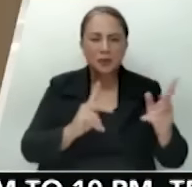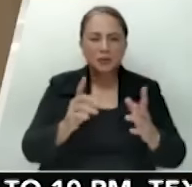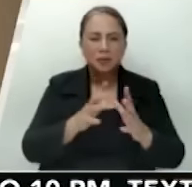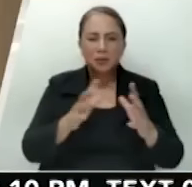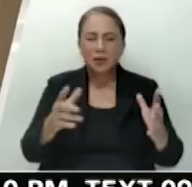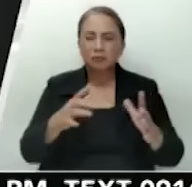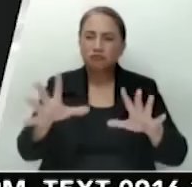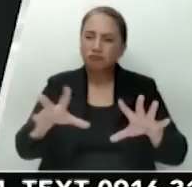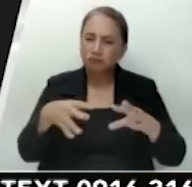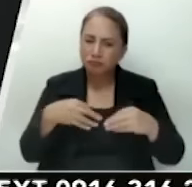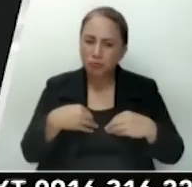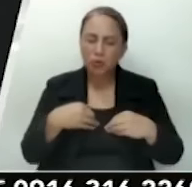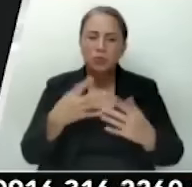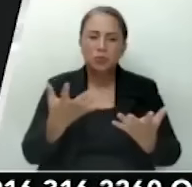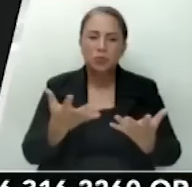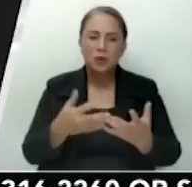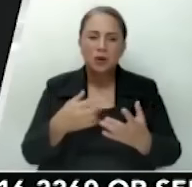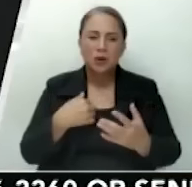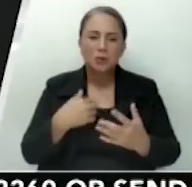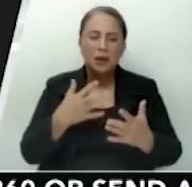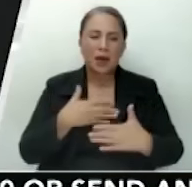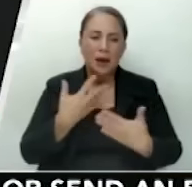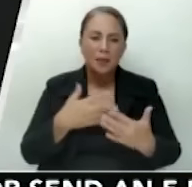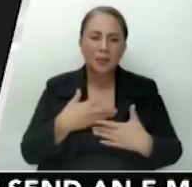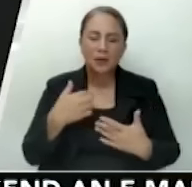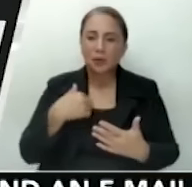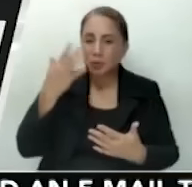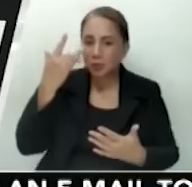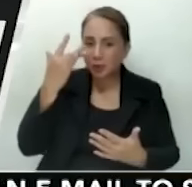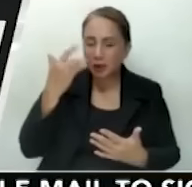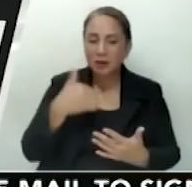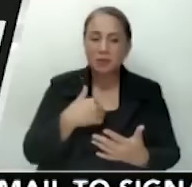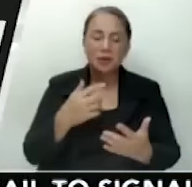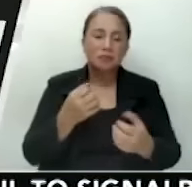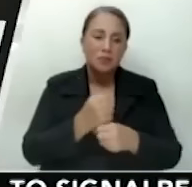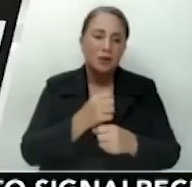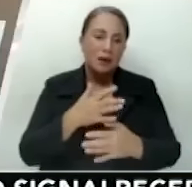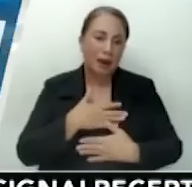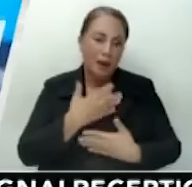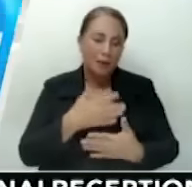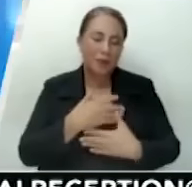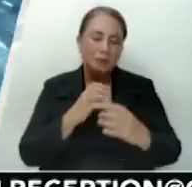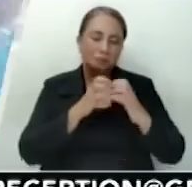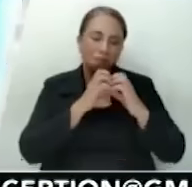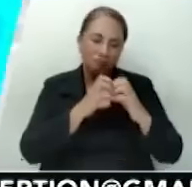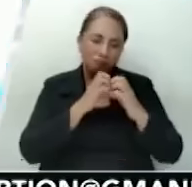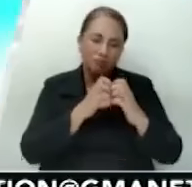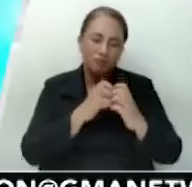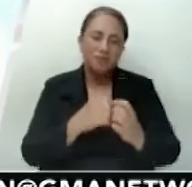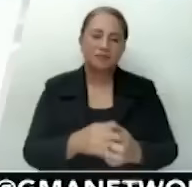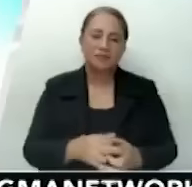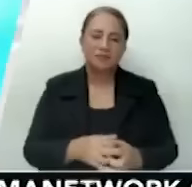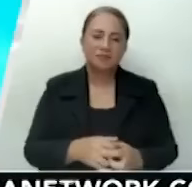amin, napakainit. Sobrang happy ko lang dahil syempre napasaya na naman natin ang ating mga kapuso.